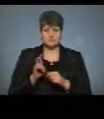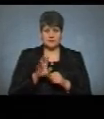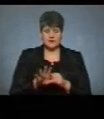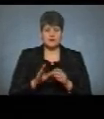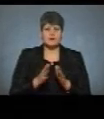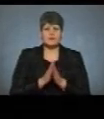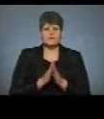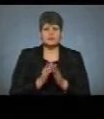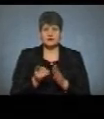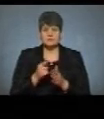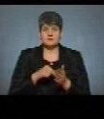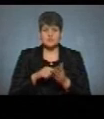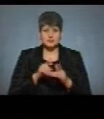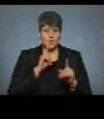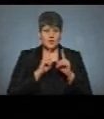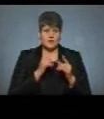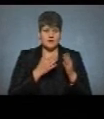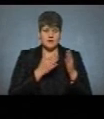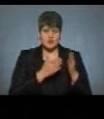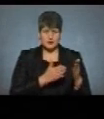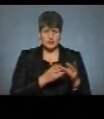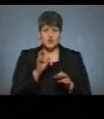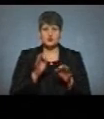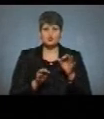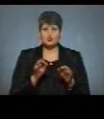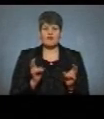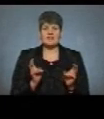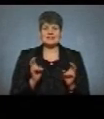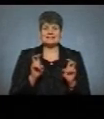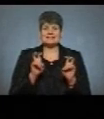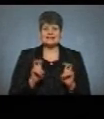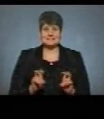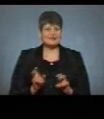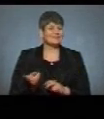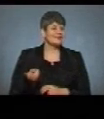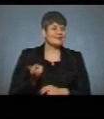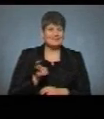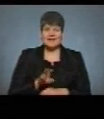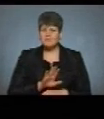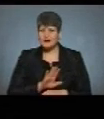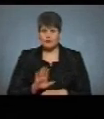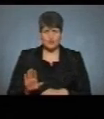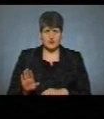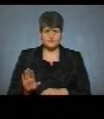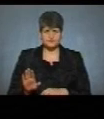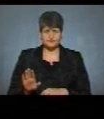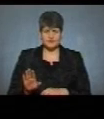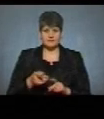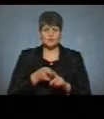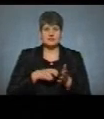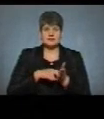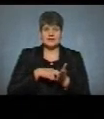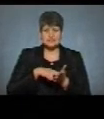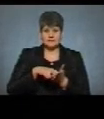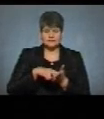та зв'язку Тернопільської міської ради судове засідання не прибула. Через канцелярію